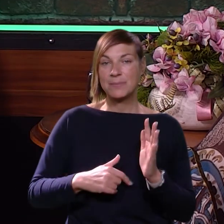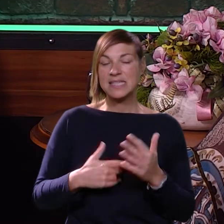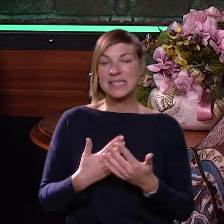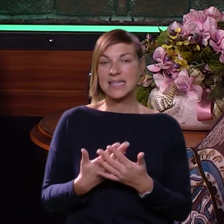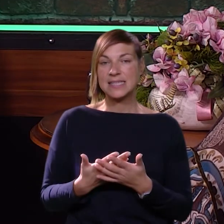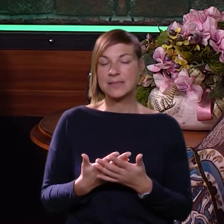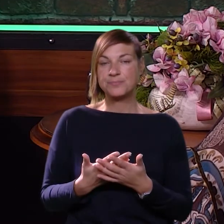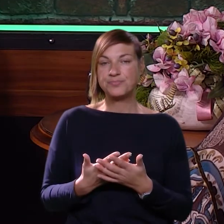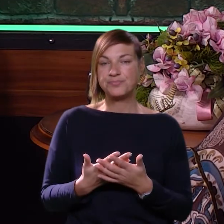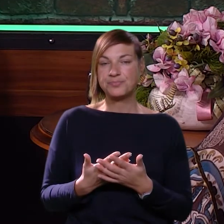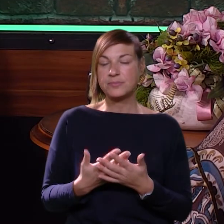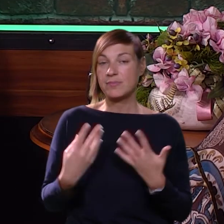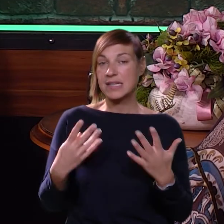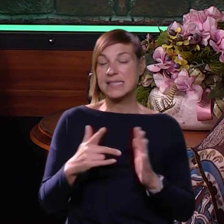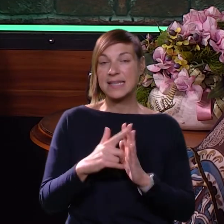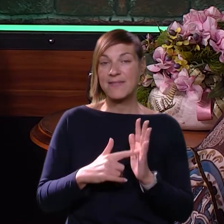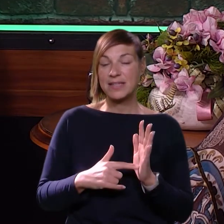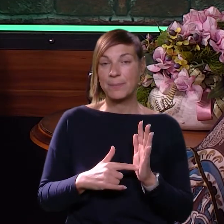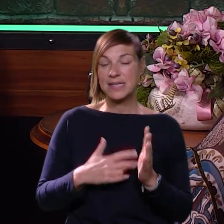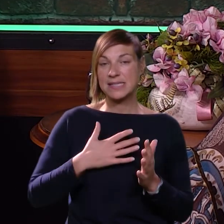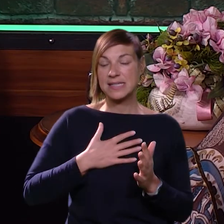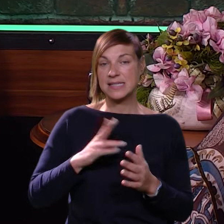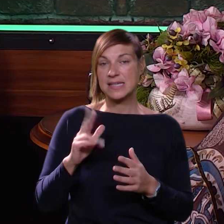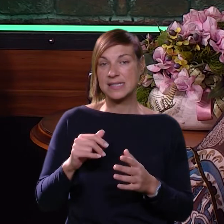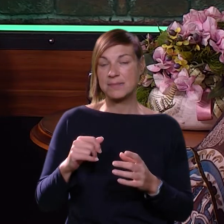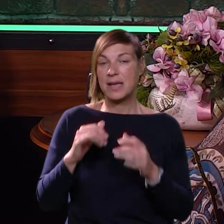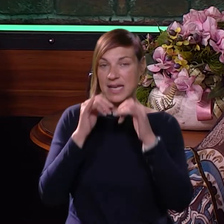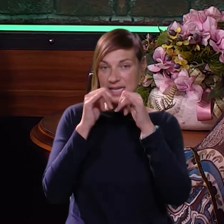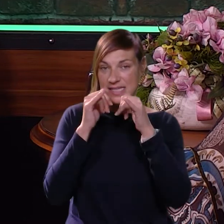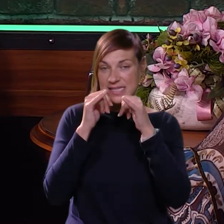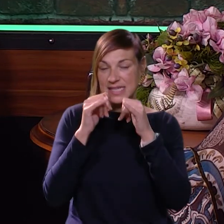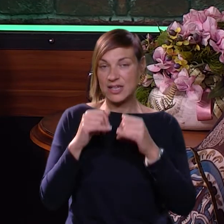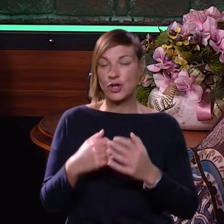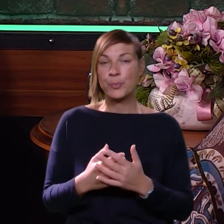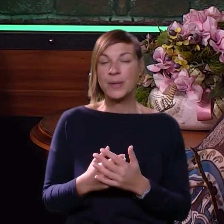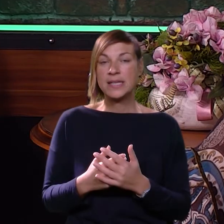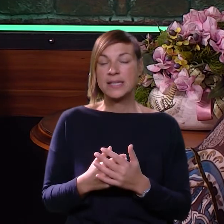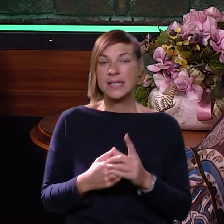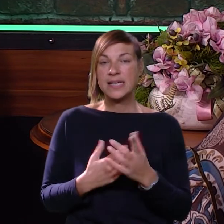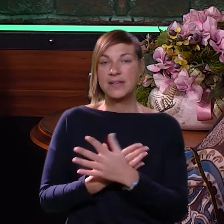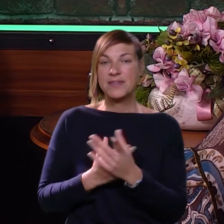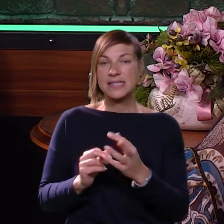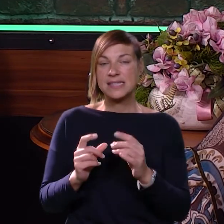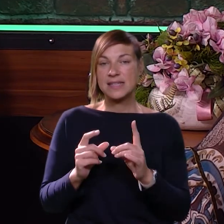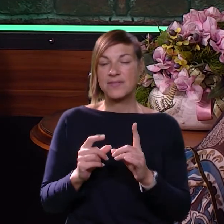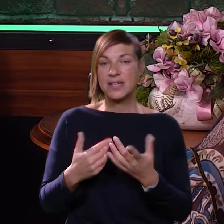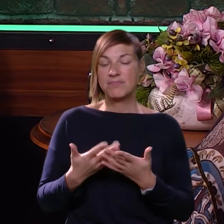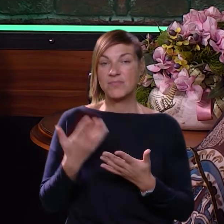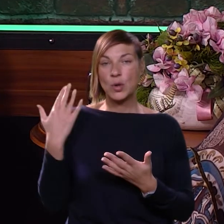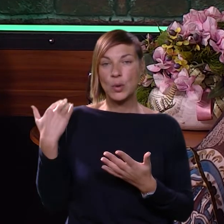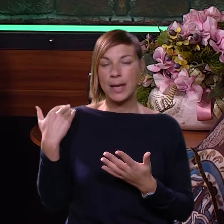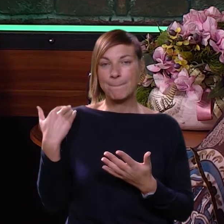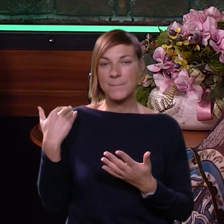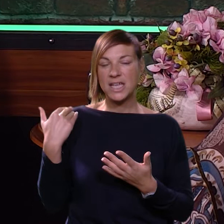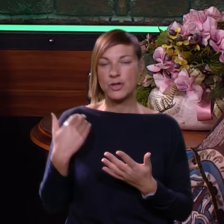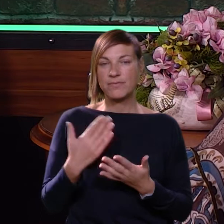9 mjeseci. Dakle, za 9 mjeseci ja sam imala karcinom. duktalni, invazivni koji je već bio ono, ne